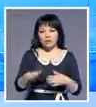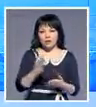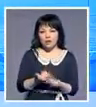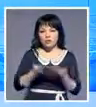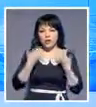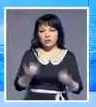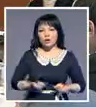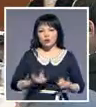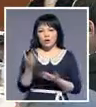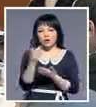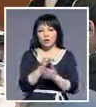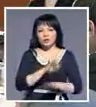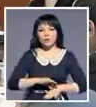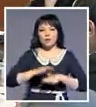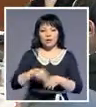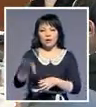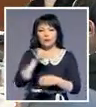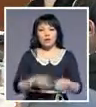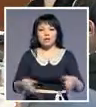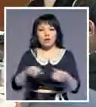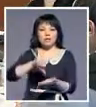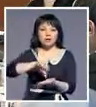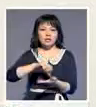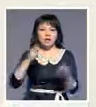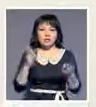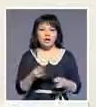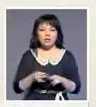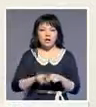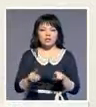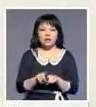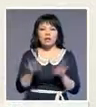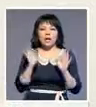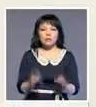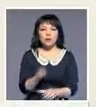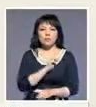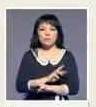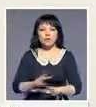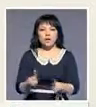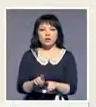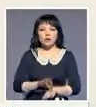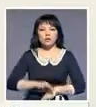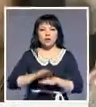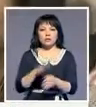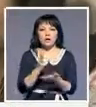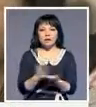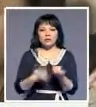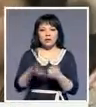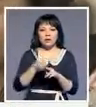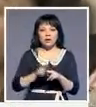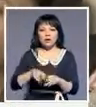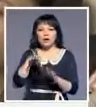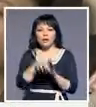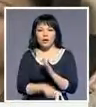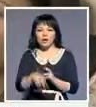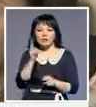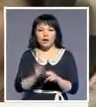Оны оңалту үшін жүйелі жұмыс пен бұқараның ынтасы қажет. Бұл тақырып Әділет министрлігінде өткен жиынның өзегі болды. Айта кету керек, жиын бастан